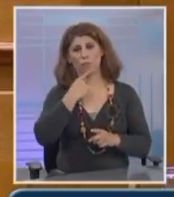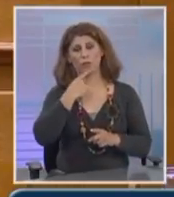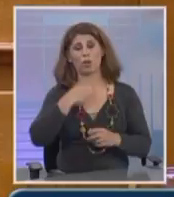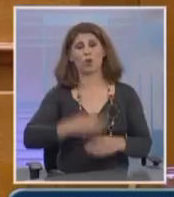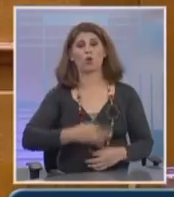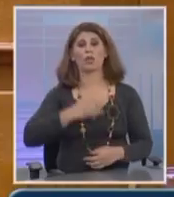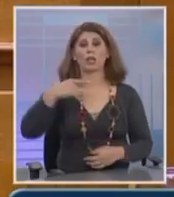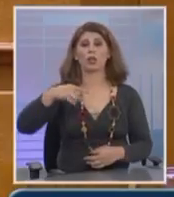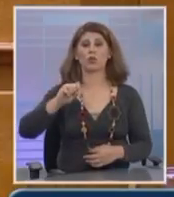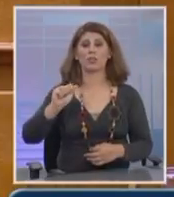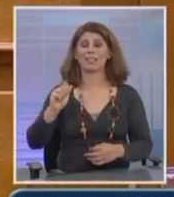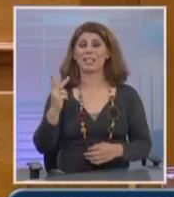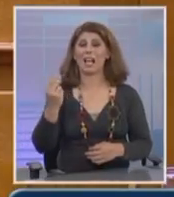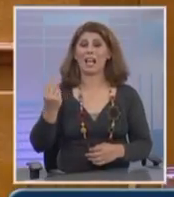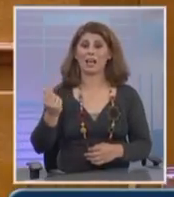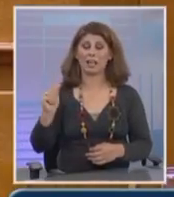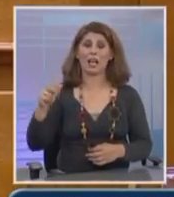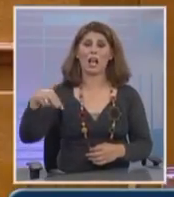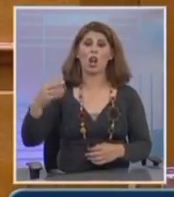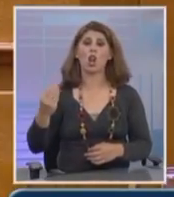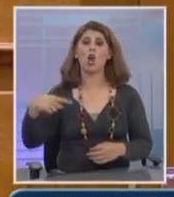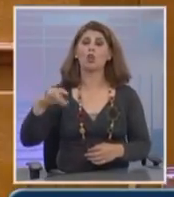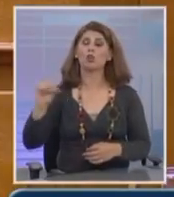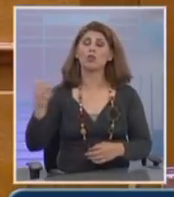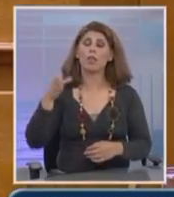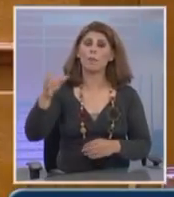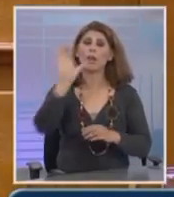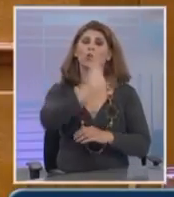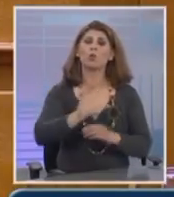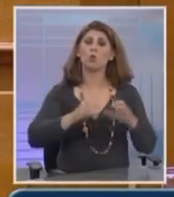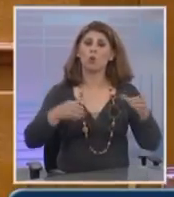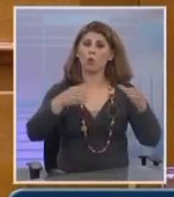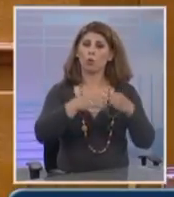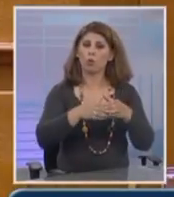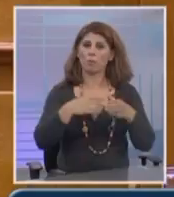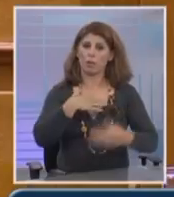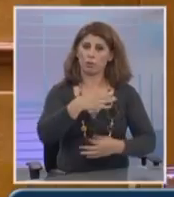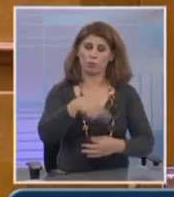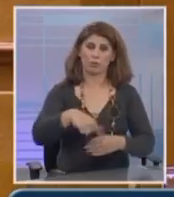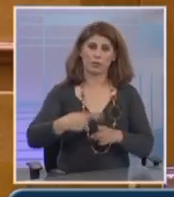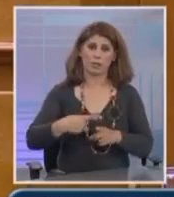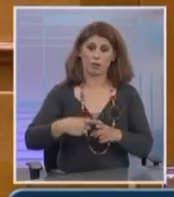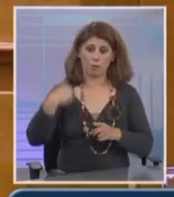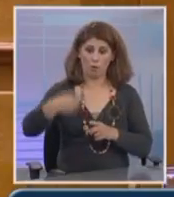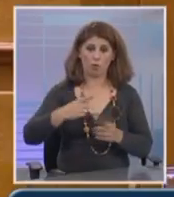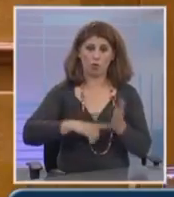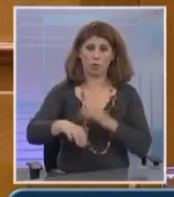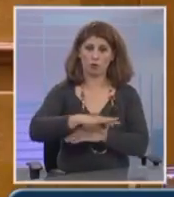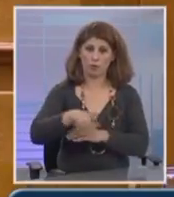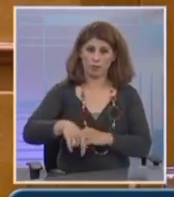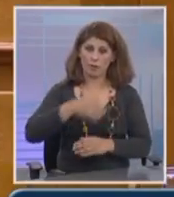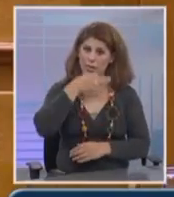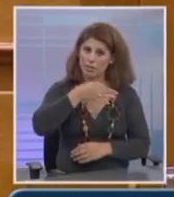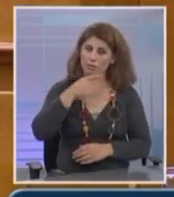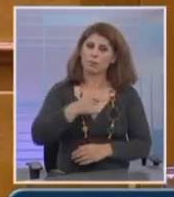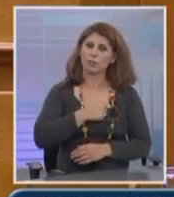στο Eurogroup εκπροσωπώντας την Ελλάδα. Και το επώδυνο νομοσχέδιο που σήμερα εισηγείστε, πιστεύετε ότι